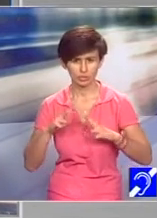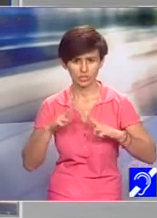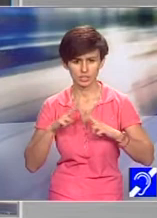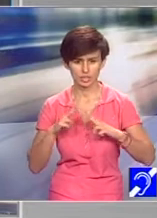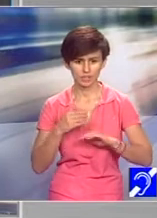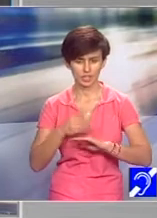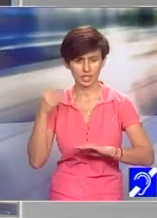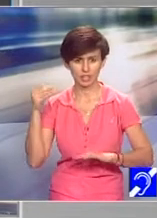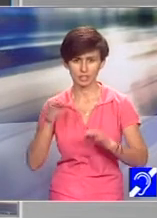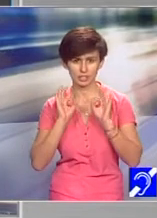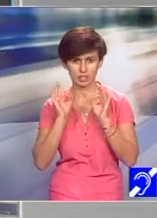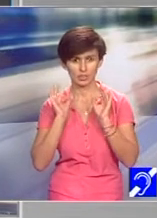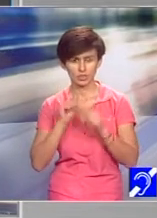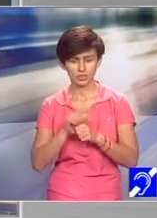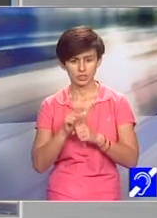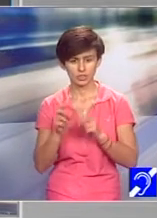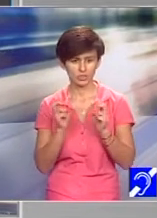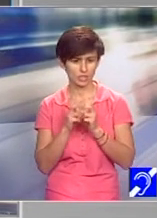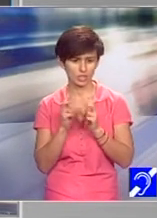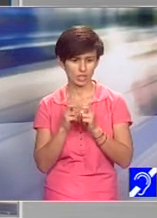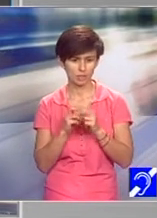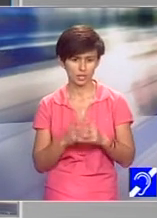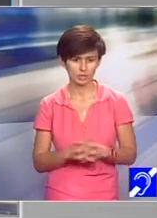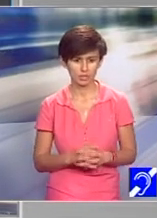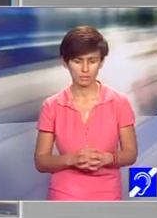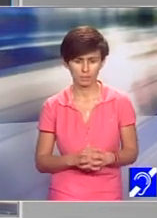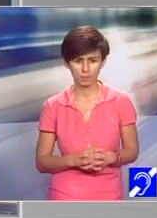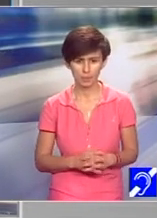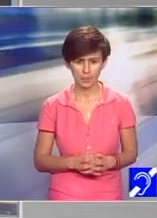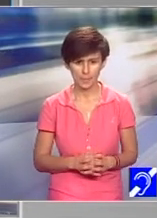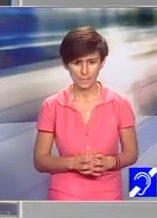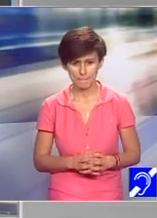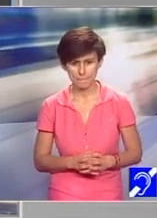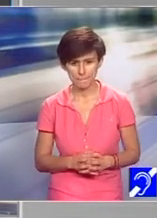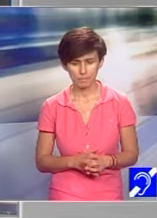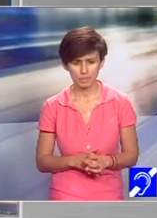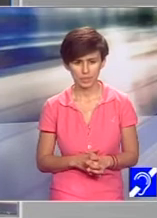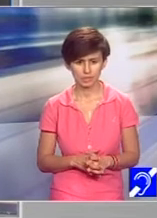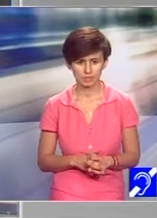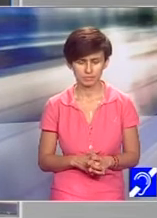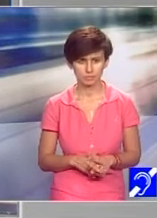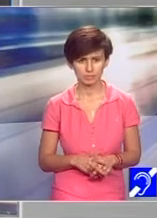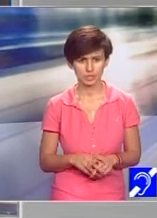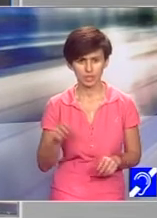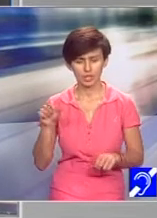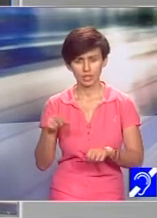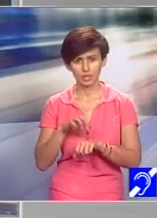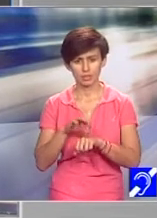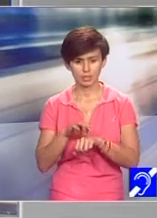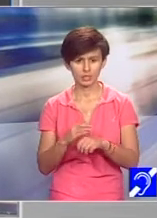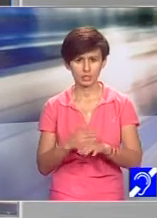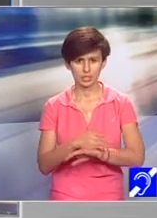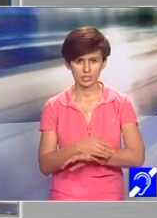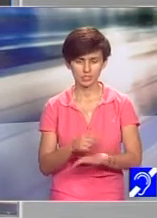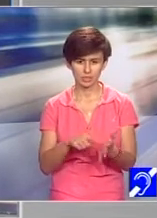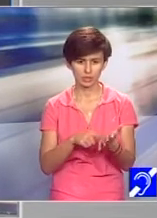Cine te ajută? Ambulanțierul. El îți pune aparatura pe pacient și tu intervii medicamentos. De aceea nu putem